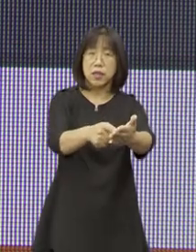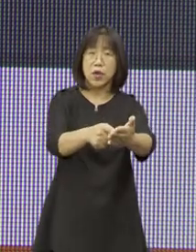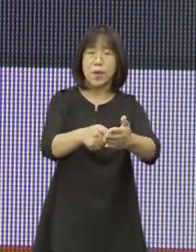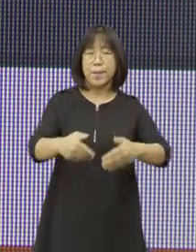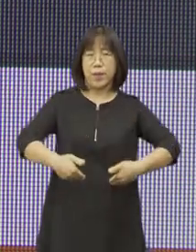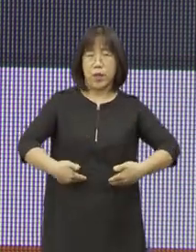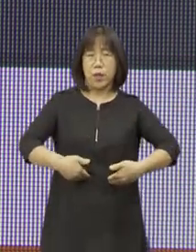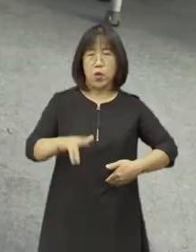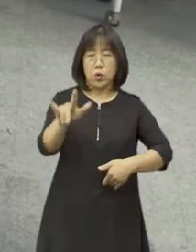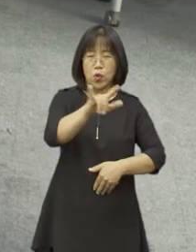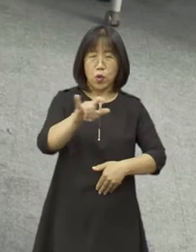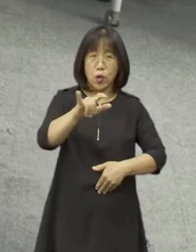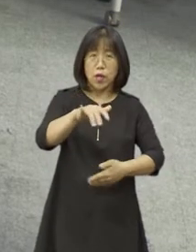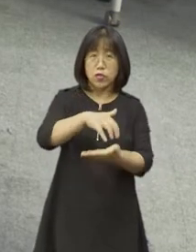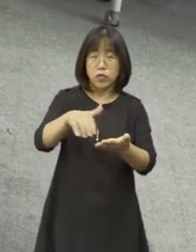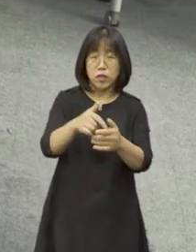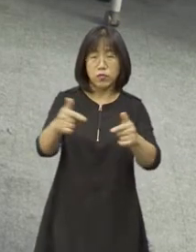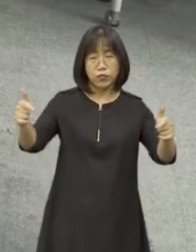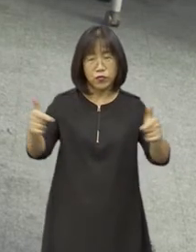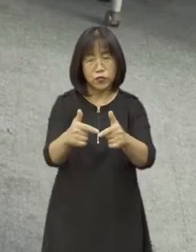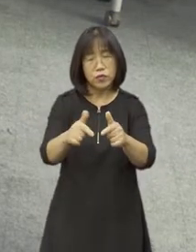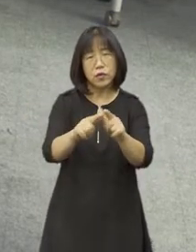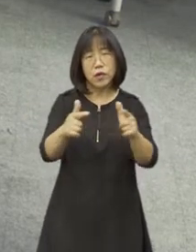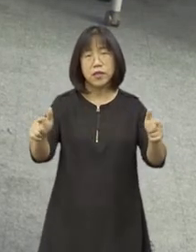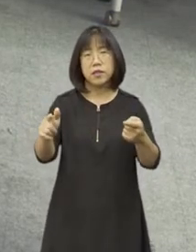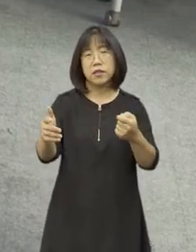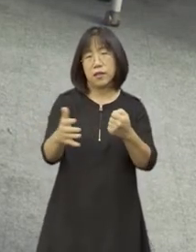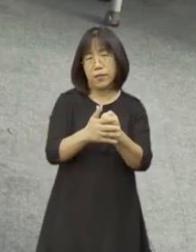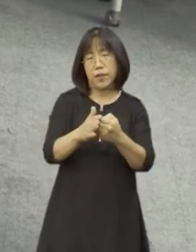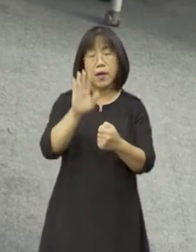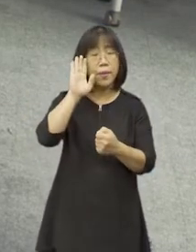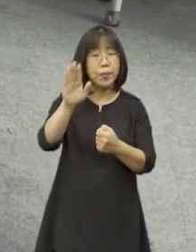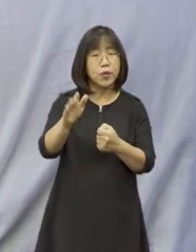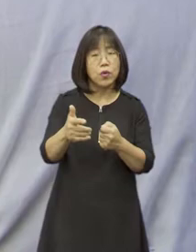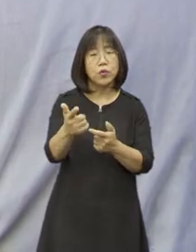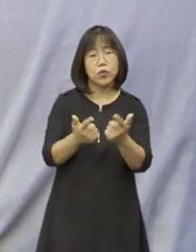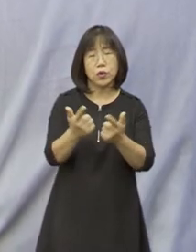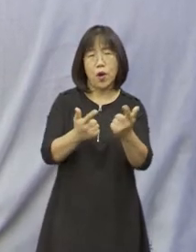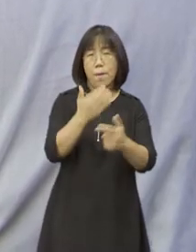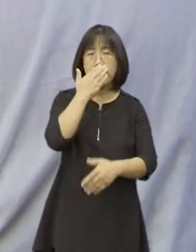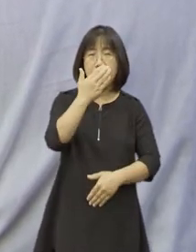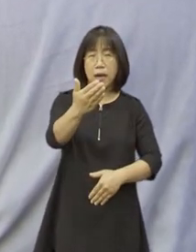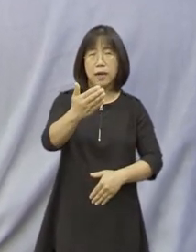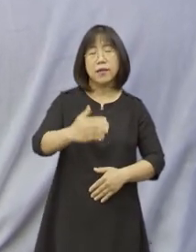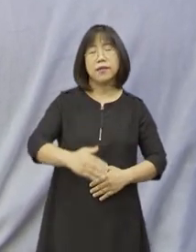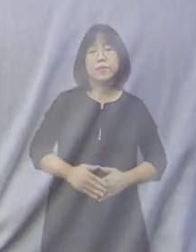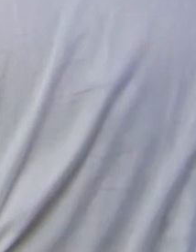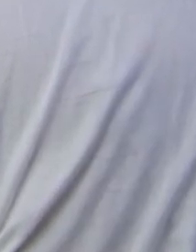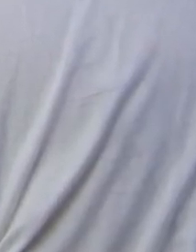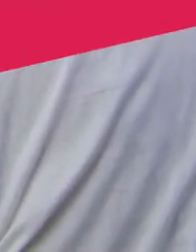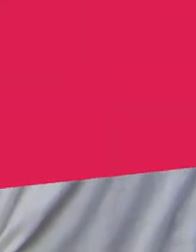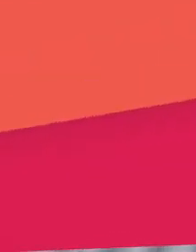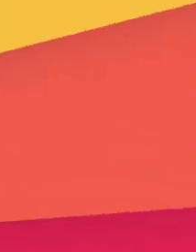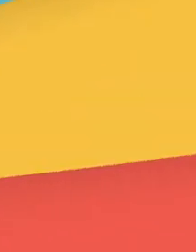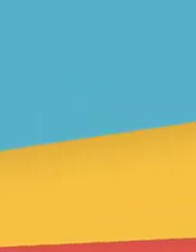미리 신청해야 하며 코로나19 확산 추이에 따라 일부 프로그램은 조정될 수 있습니다.